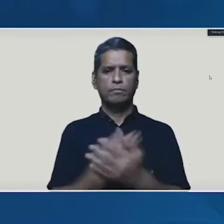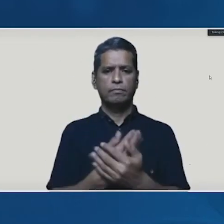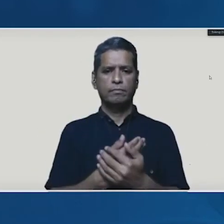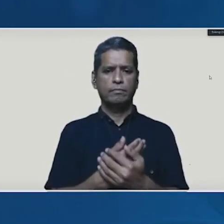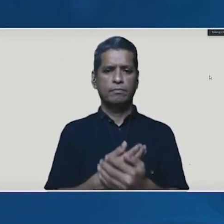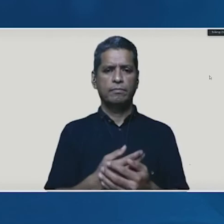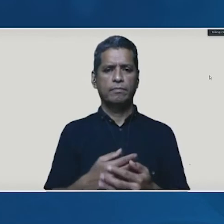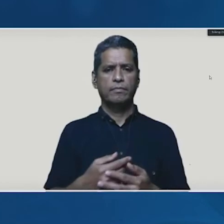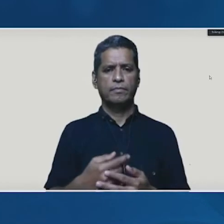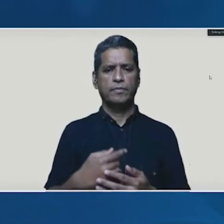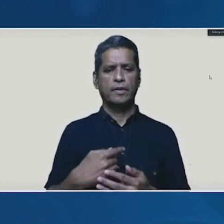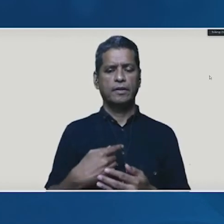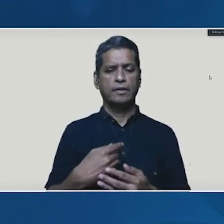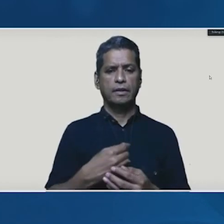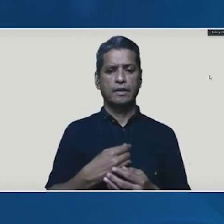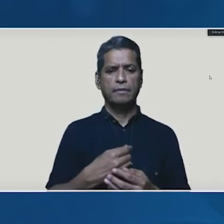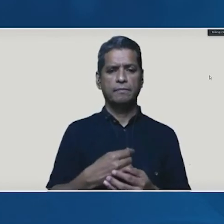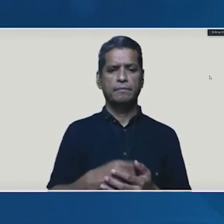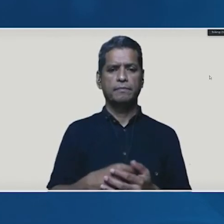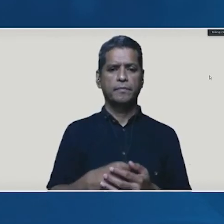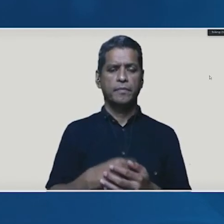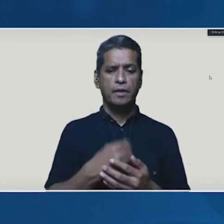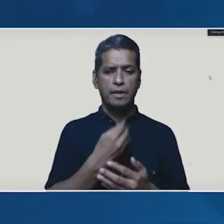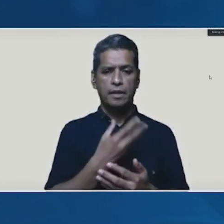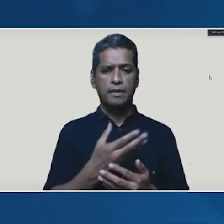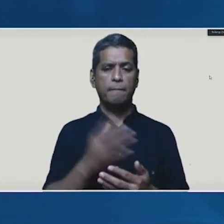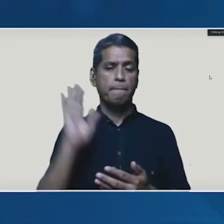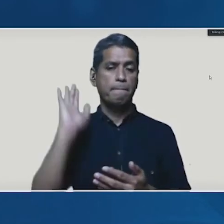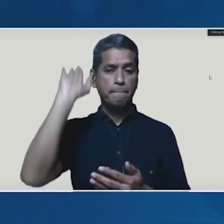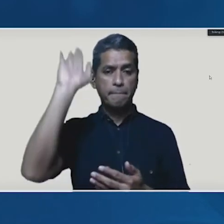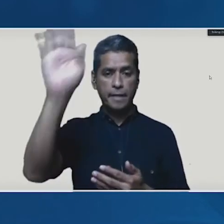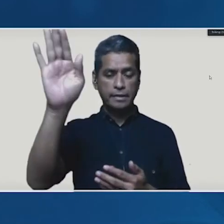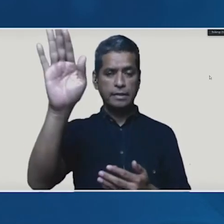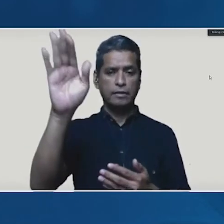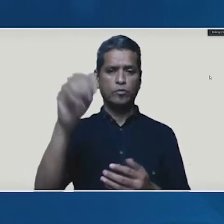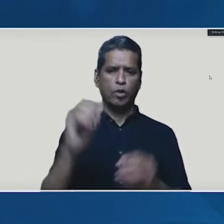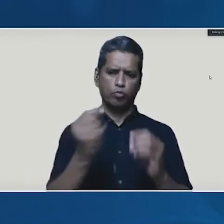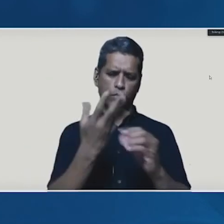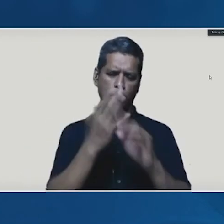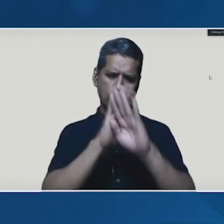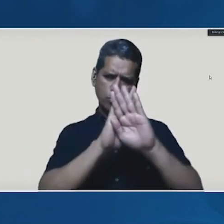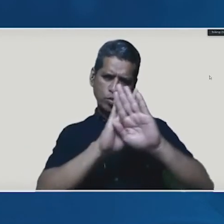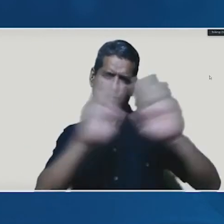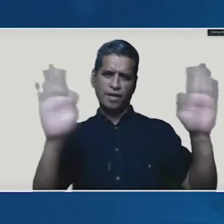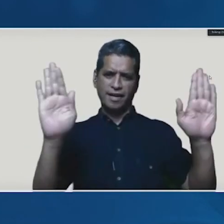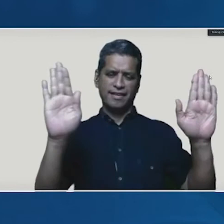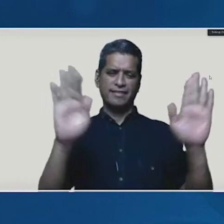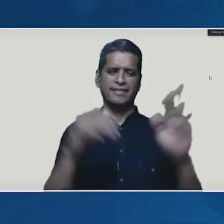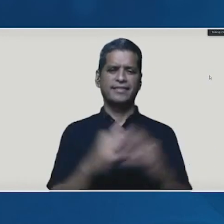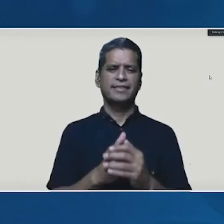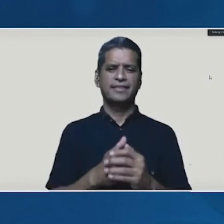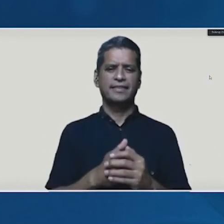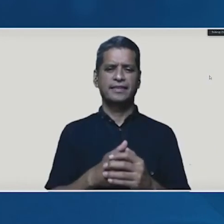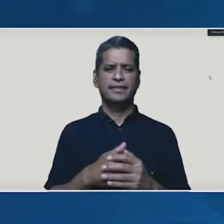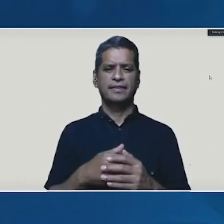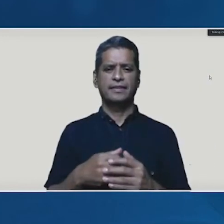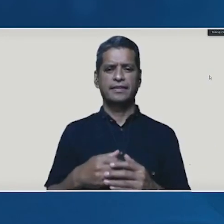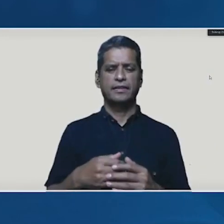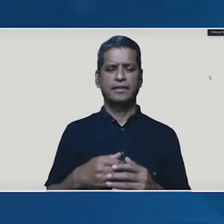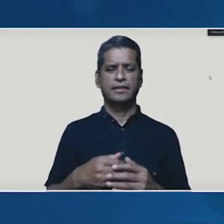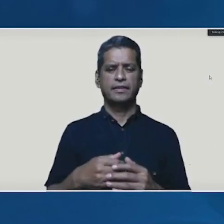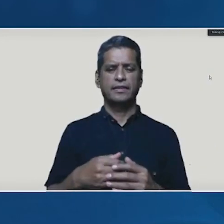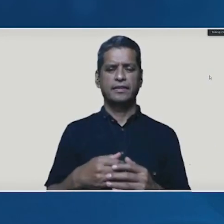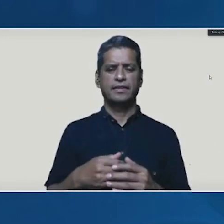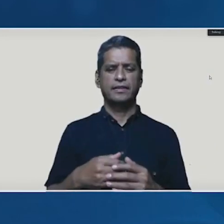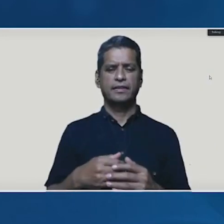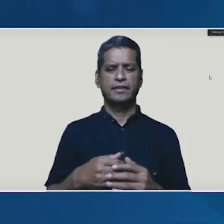kita sudah mendengarkan pelajaran bahwa masa depan diungkapkan sudah sejak zaman dahulu kala untuk itu saudaraku yang kasih dan